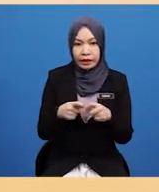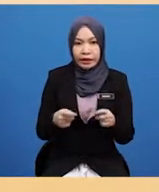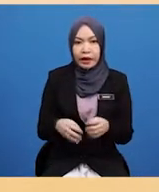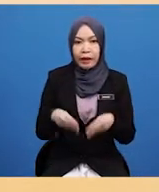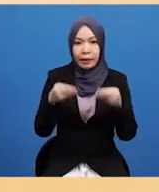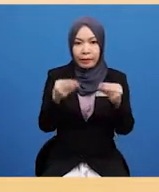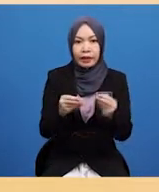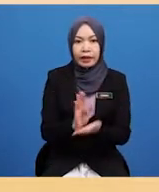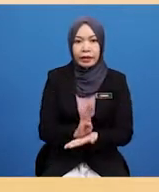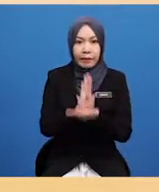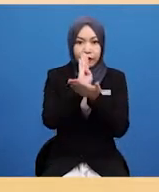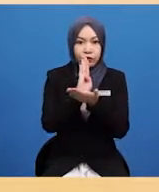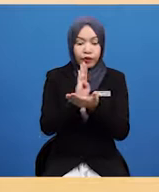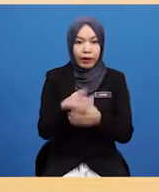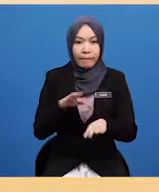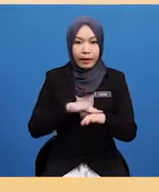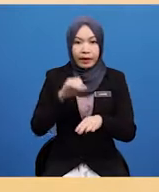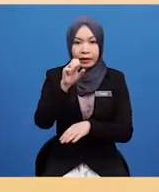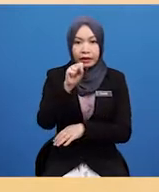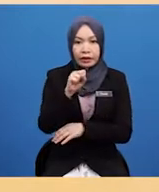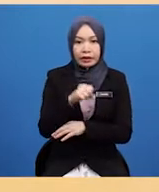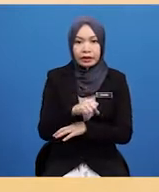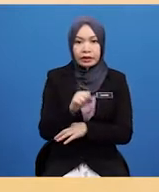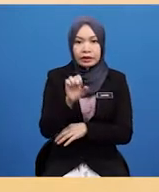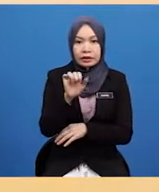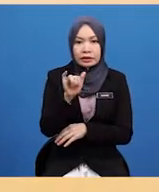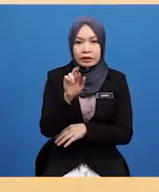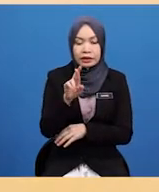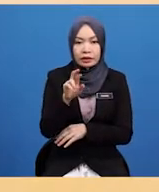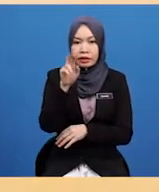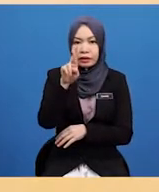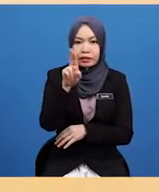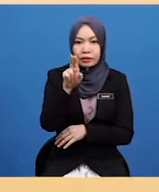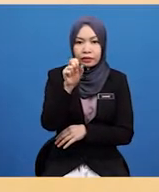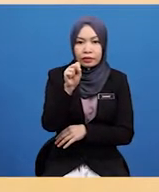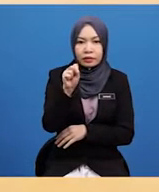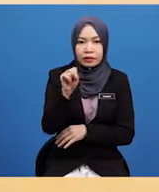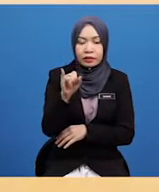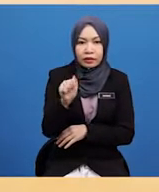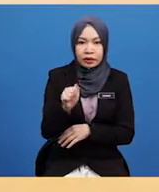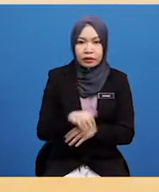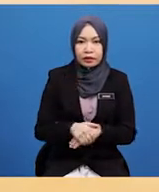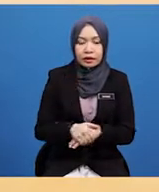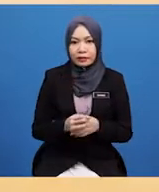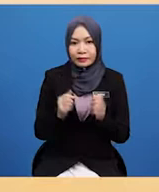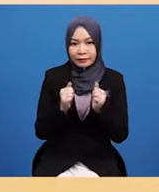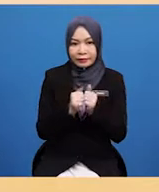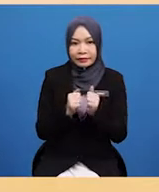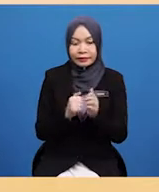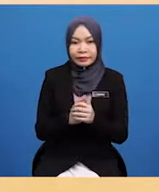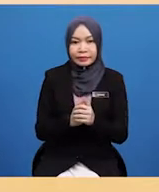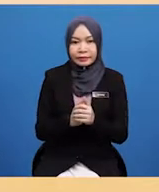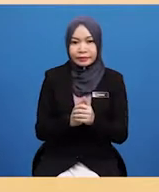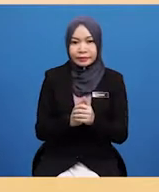1 Ogos 1914, Jerman mengisytiharkan perang terhadap Rusia. Seterusnya, pada 3